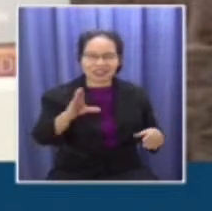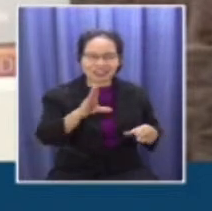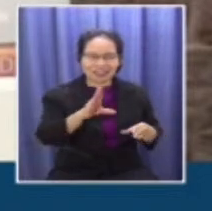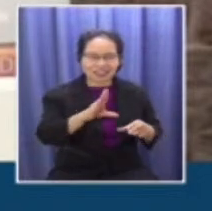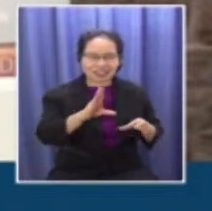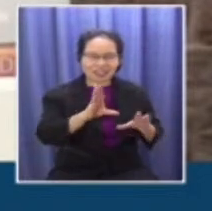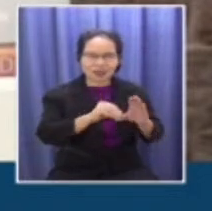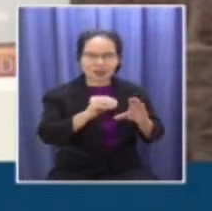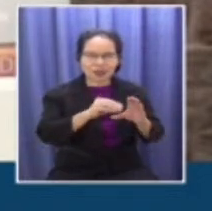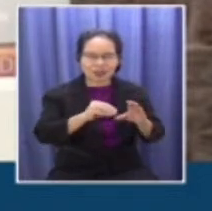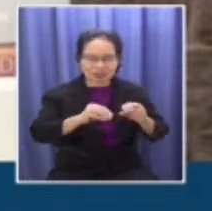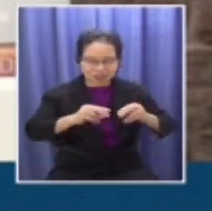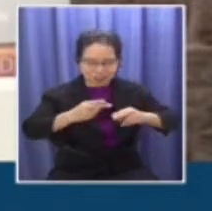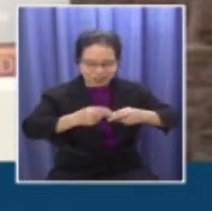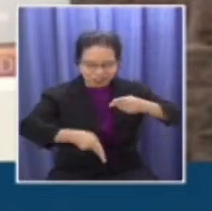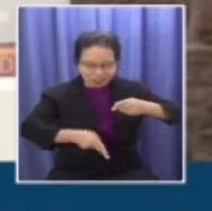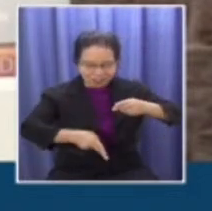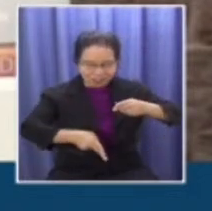Avose